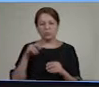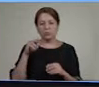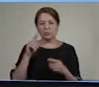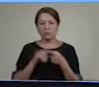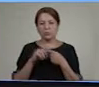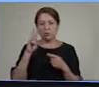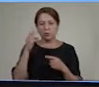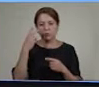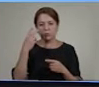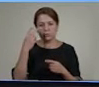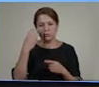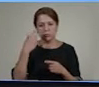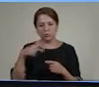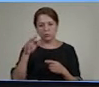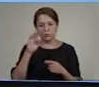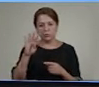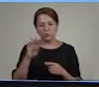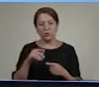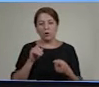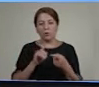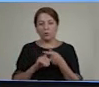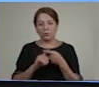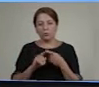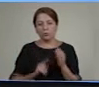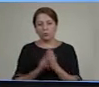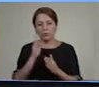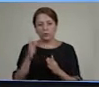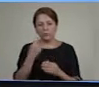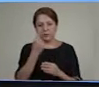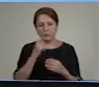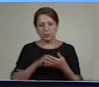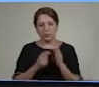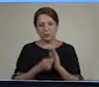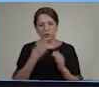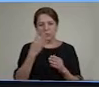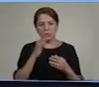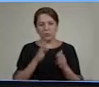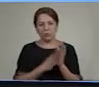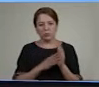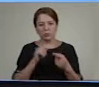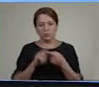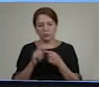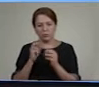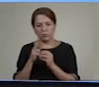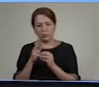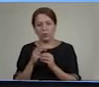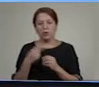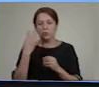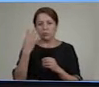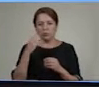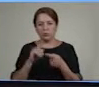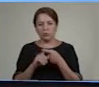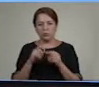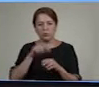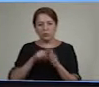234. Demak, qo'shishni boshlaymiz birlar xonasidan. 4 ga 9 ni qo'shsak 13, 4 ni qo'shsak